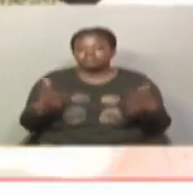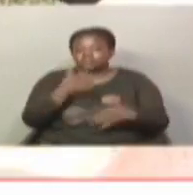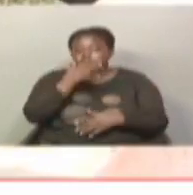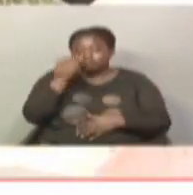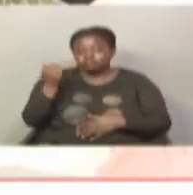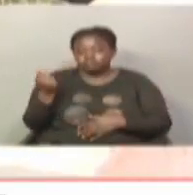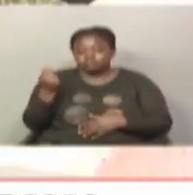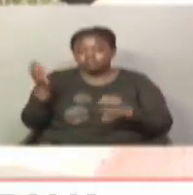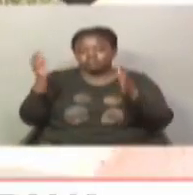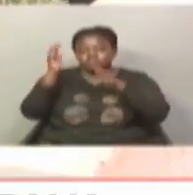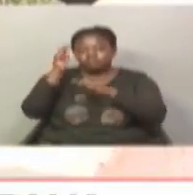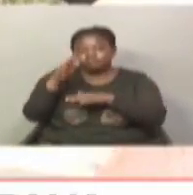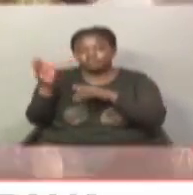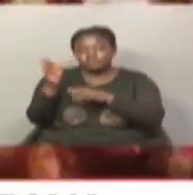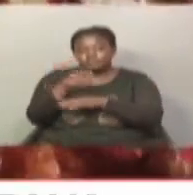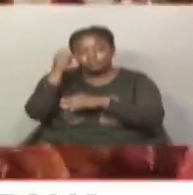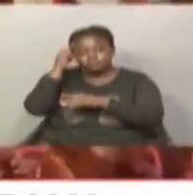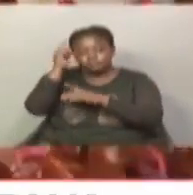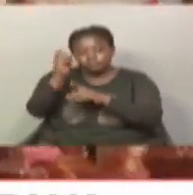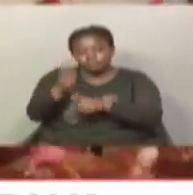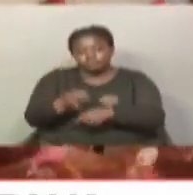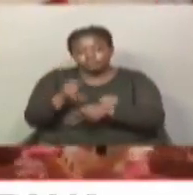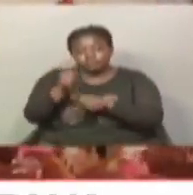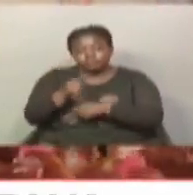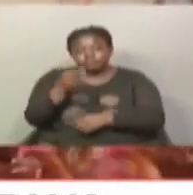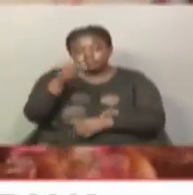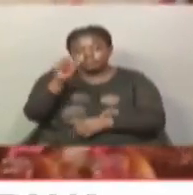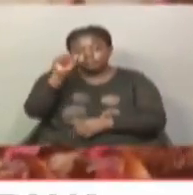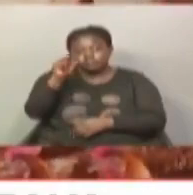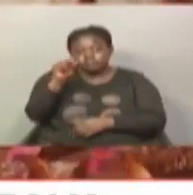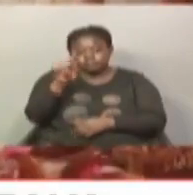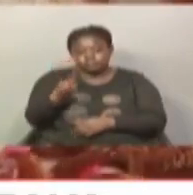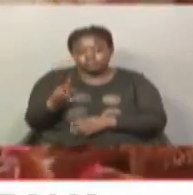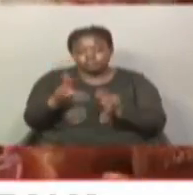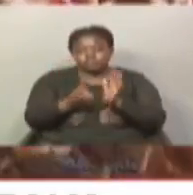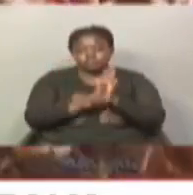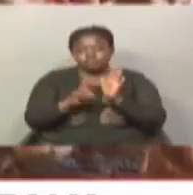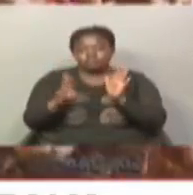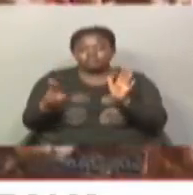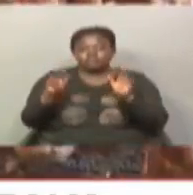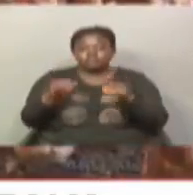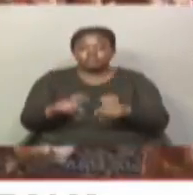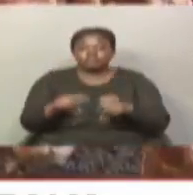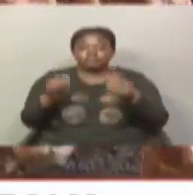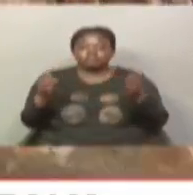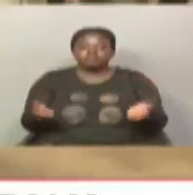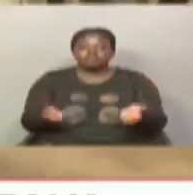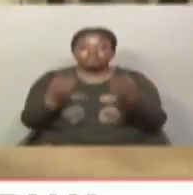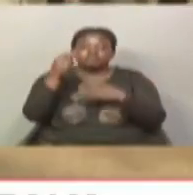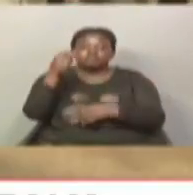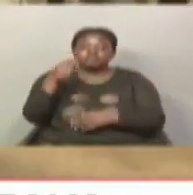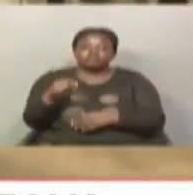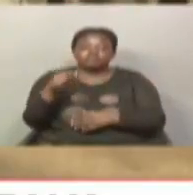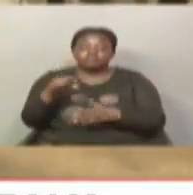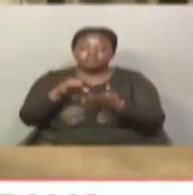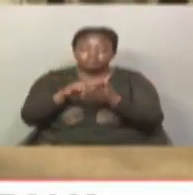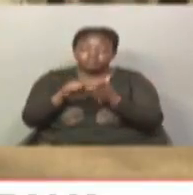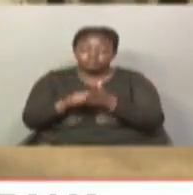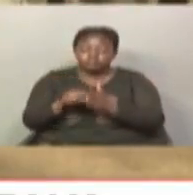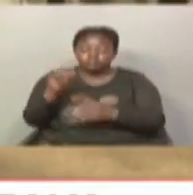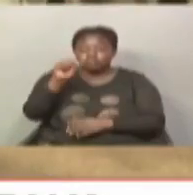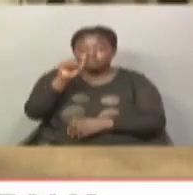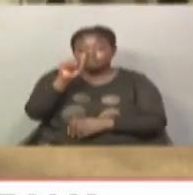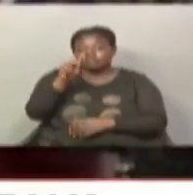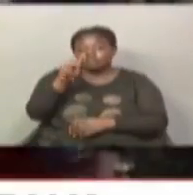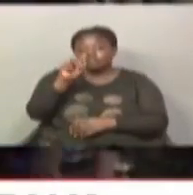Ku mukolo guno minisita w'ebyobulimi n'obulunzi Frank Tumwebaze akiikiriddwa akulira okutumbula omutindo gw'ensigo Stephen